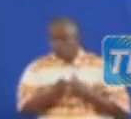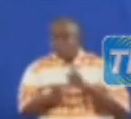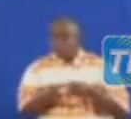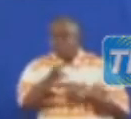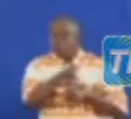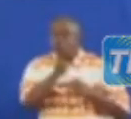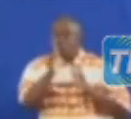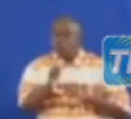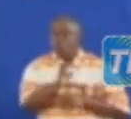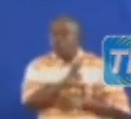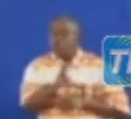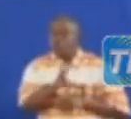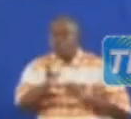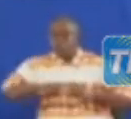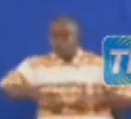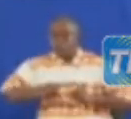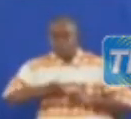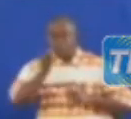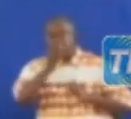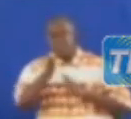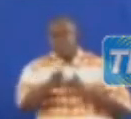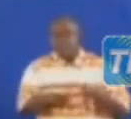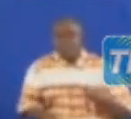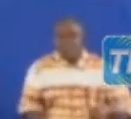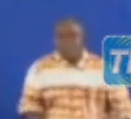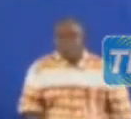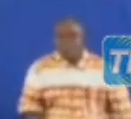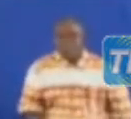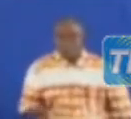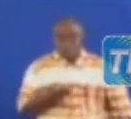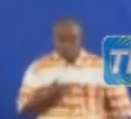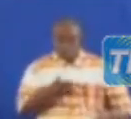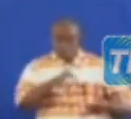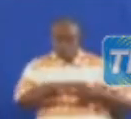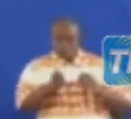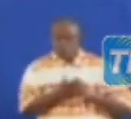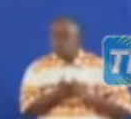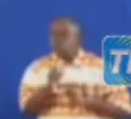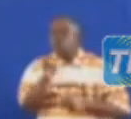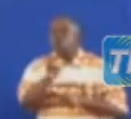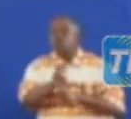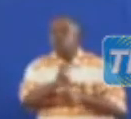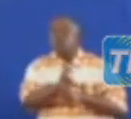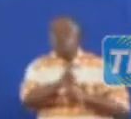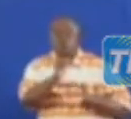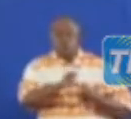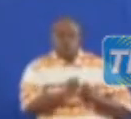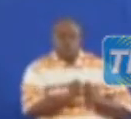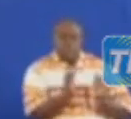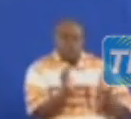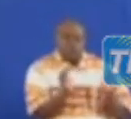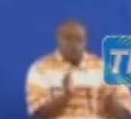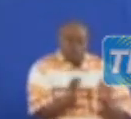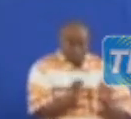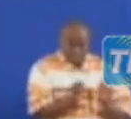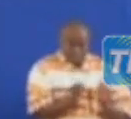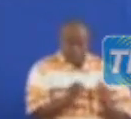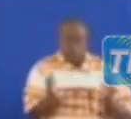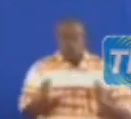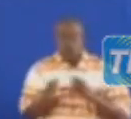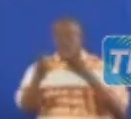wakuu wa mikoa, wilaya na mamlaka ya serikali za mitaa, kuratibu usimamizi wa masuala ya uhifadhi na utunzaji wa